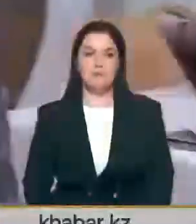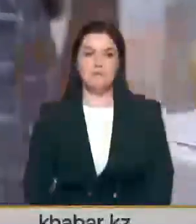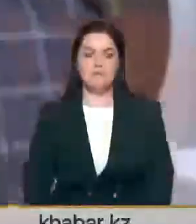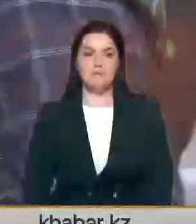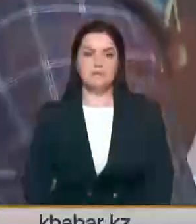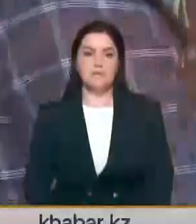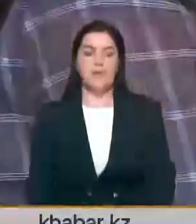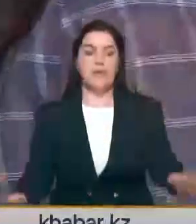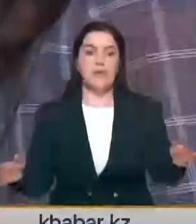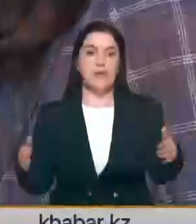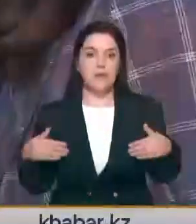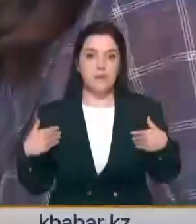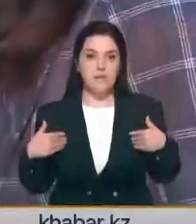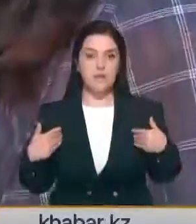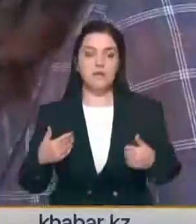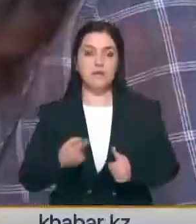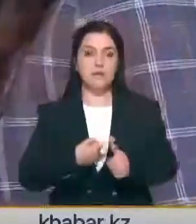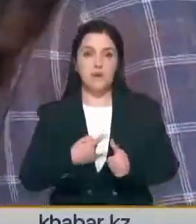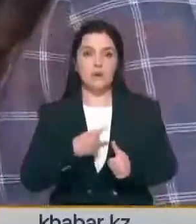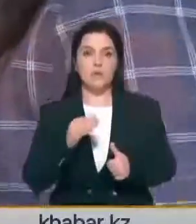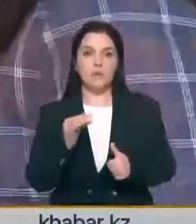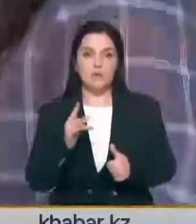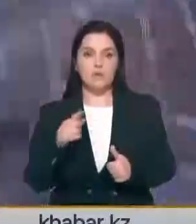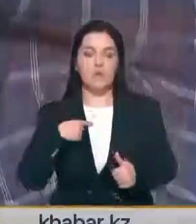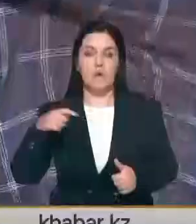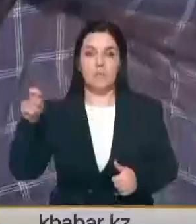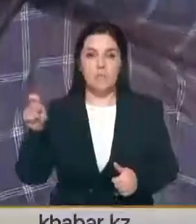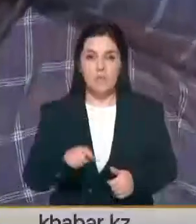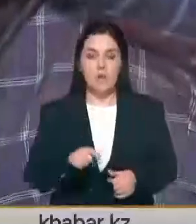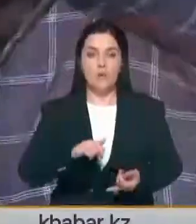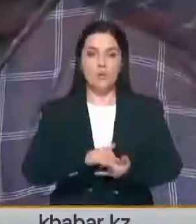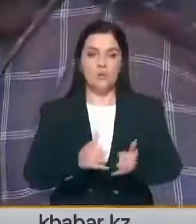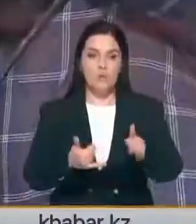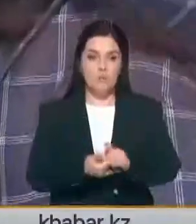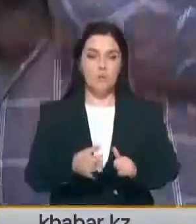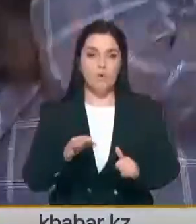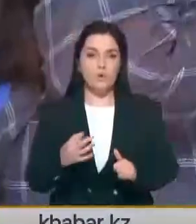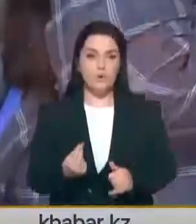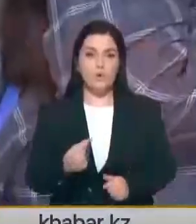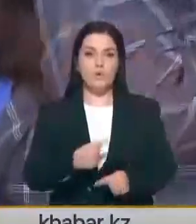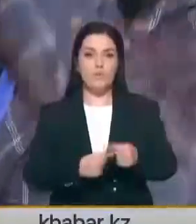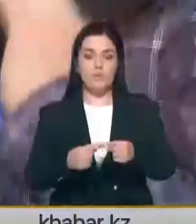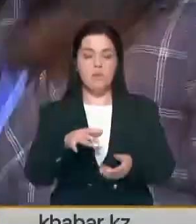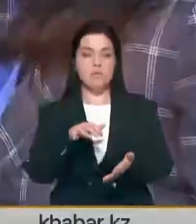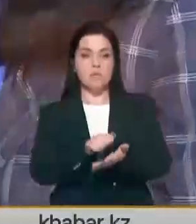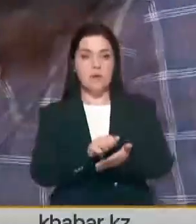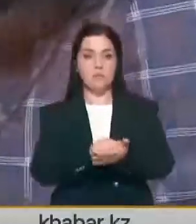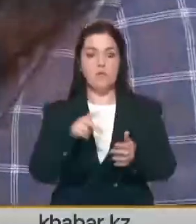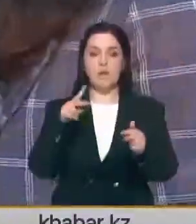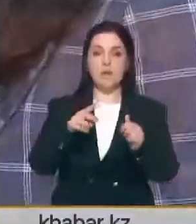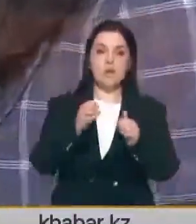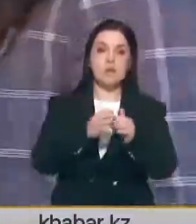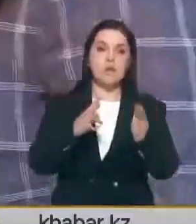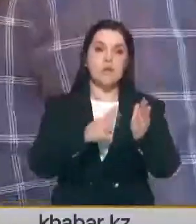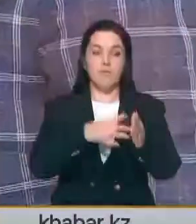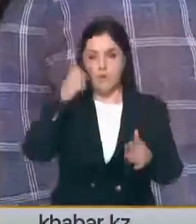Здравствуйте. Здравствуйте. Меня зовут Жулдес. Я приехала из Усть-Каменогорска. Социальным предпринимательством занимаюсь с 2019 года. У нас